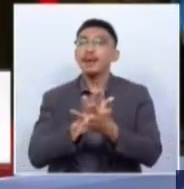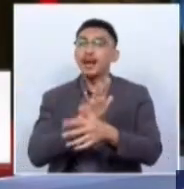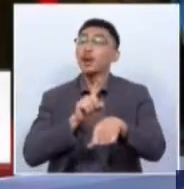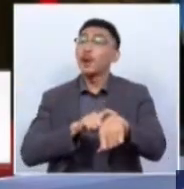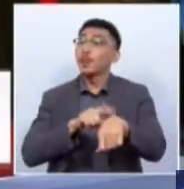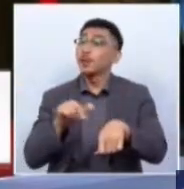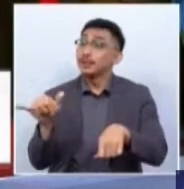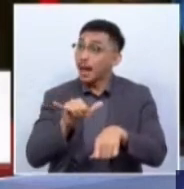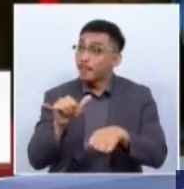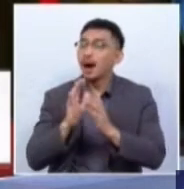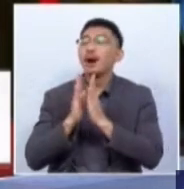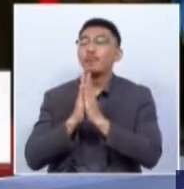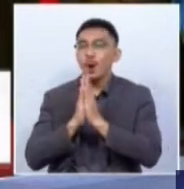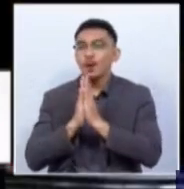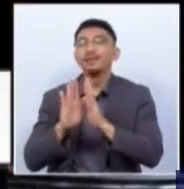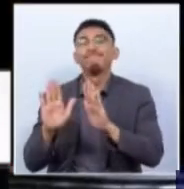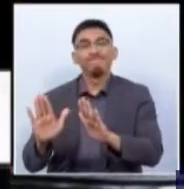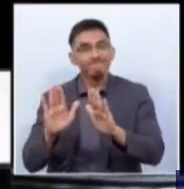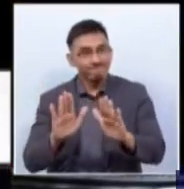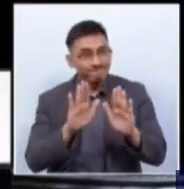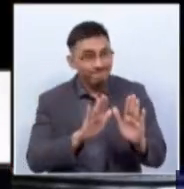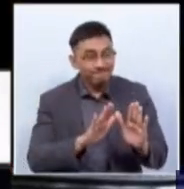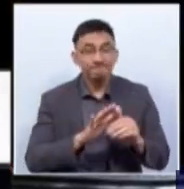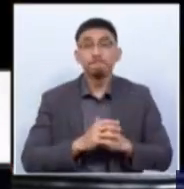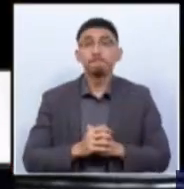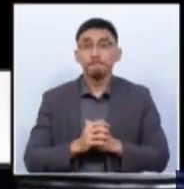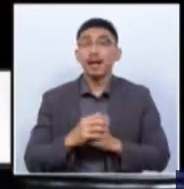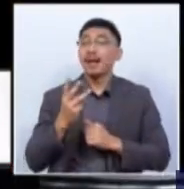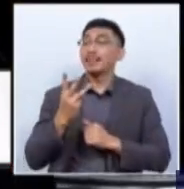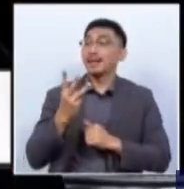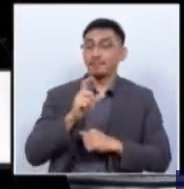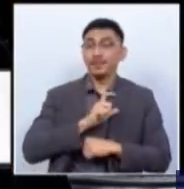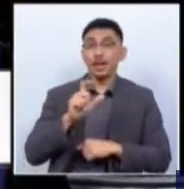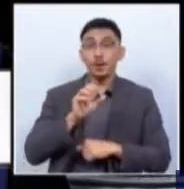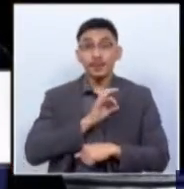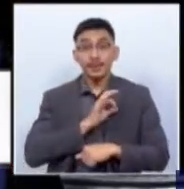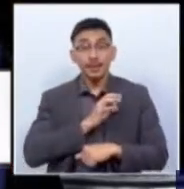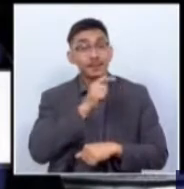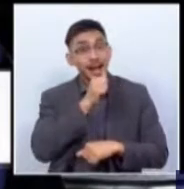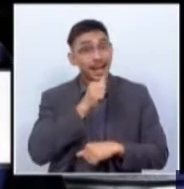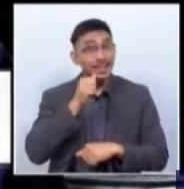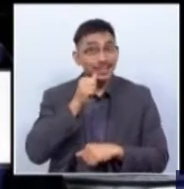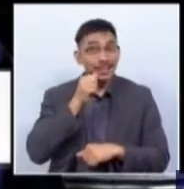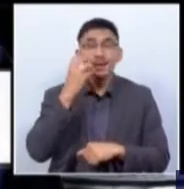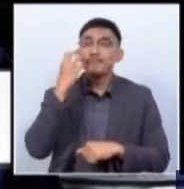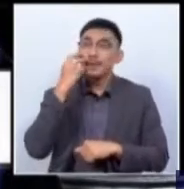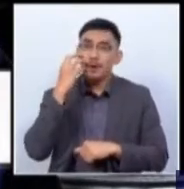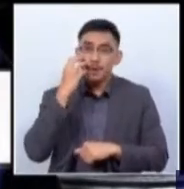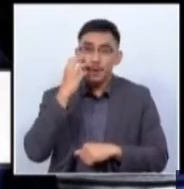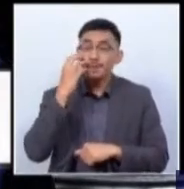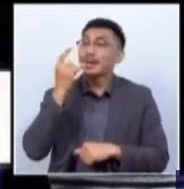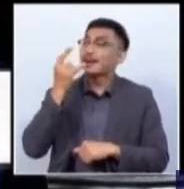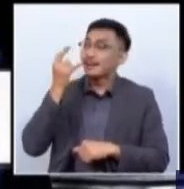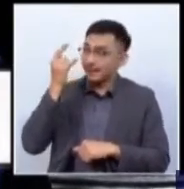di istorasnayan Jakarta dan kepada tiga calon presiden Bapak Anis paswedan bapak prabanto dan Bapak